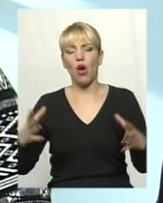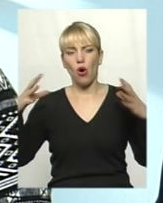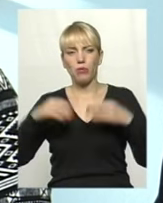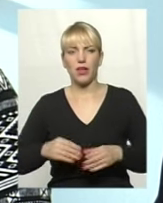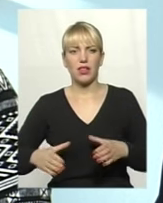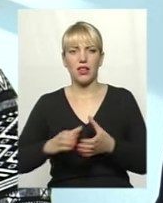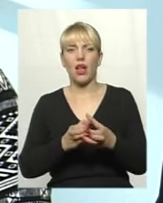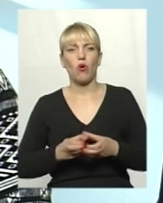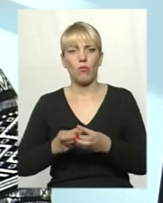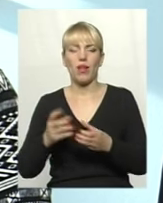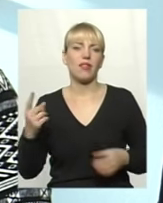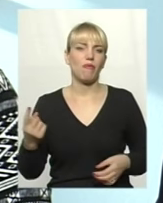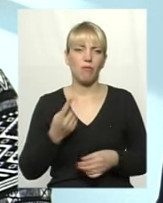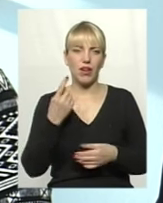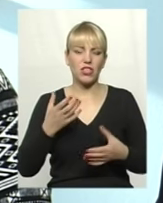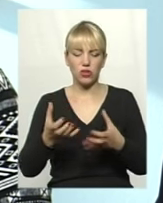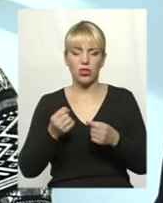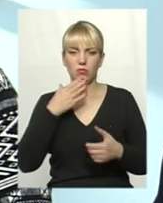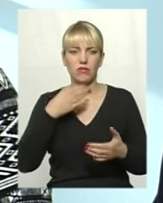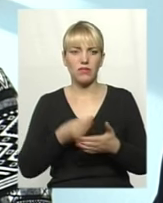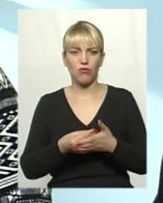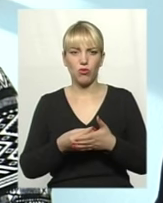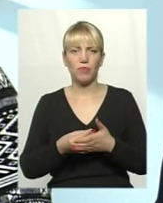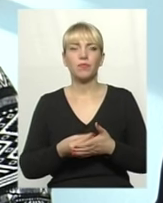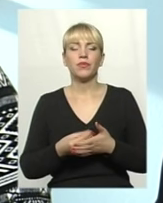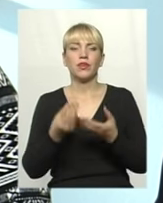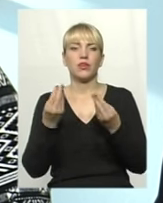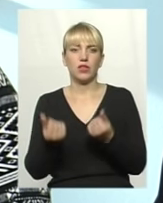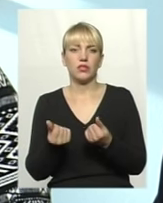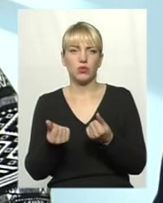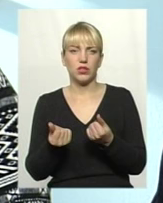вперше отримала в своєму розпорядженні ресурси,